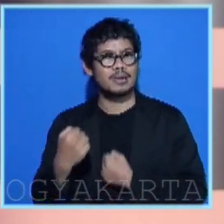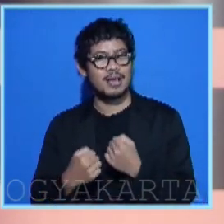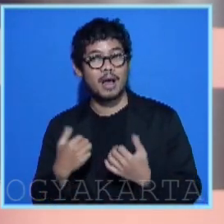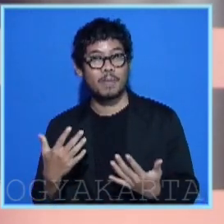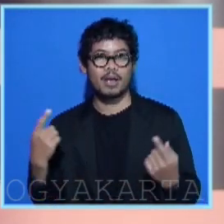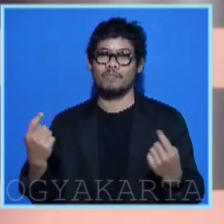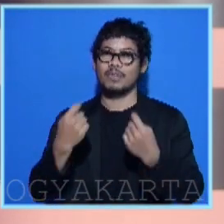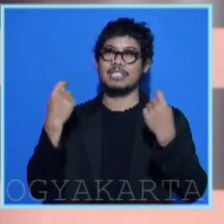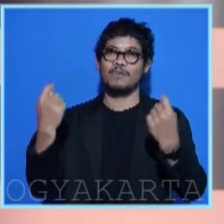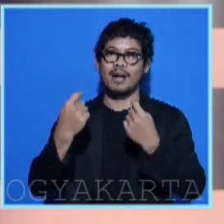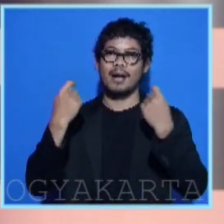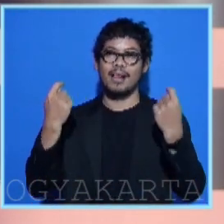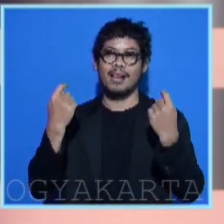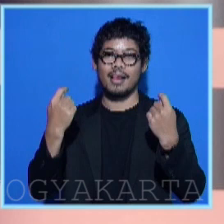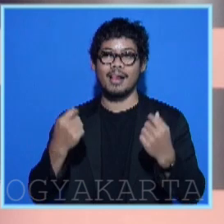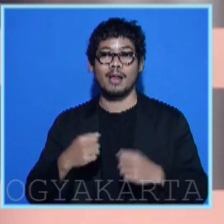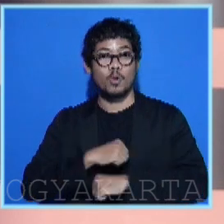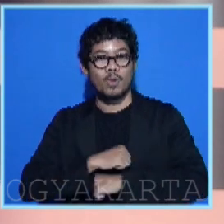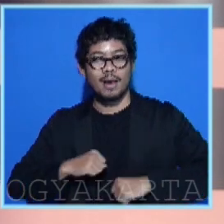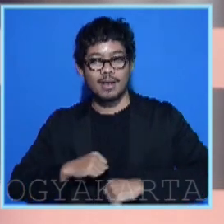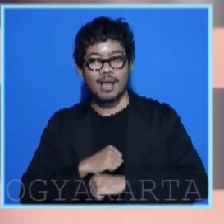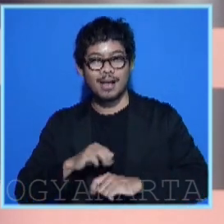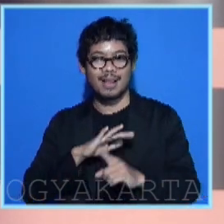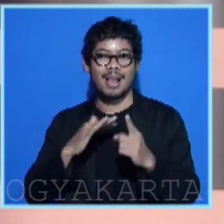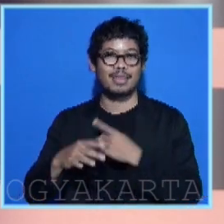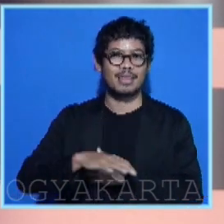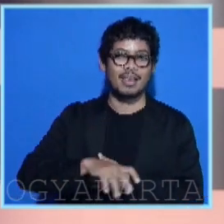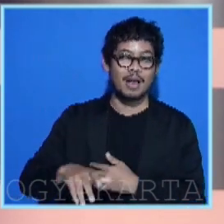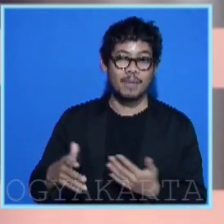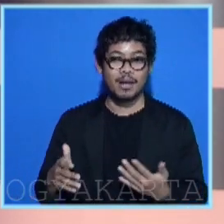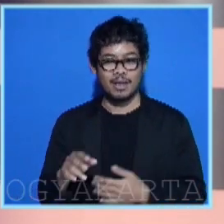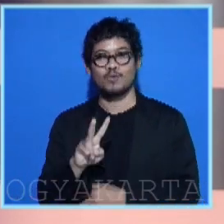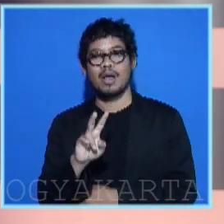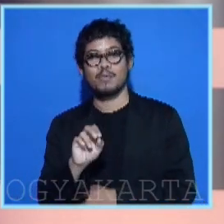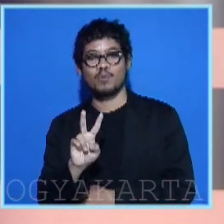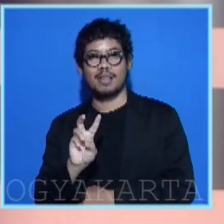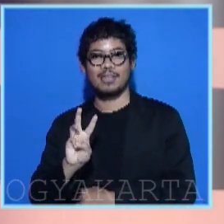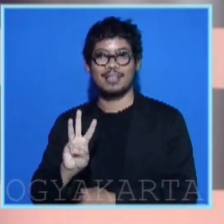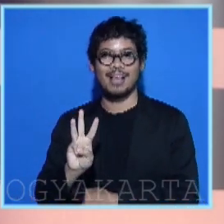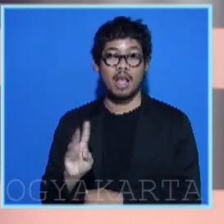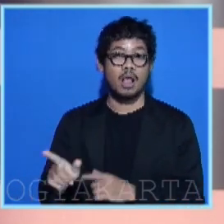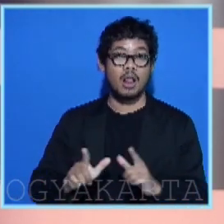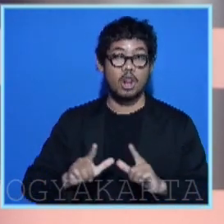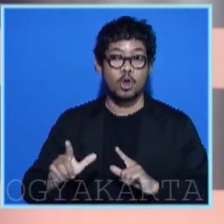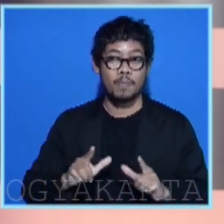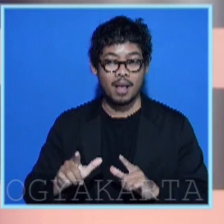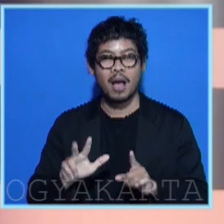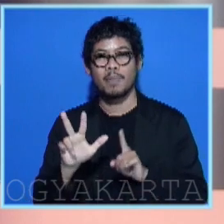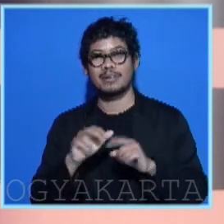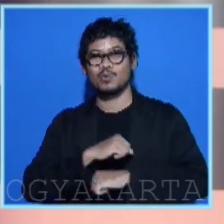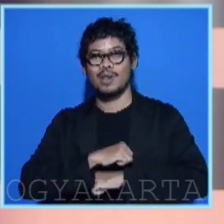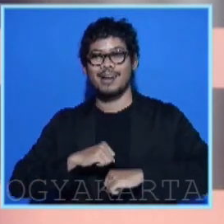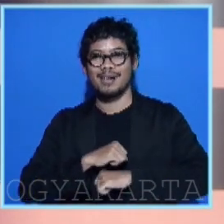forda pertama DIY 2023 melombakan 18 induk olahraga dengan tujuan menggerakkan masyarakat untuk terus